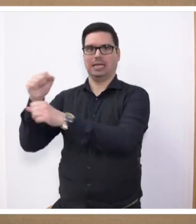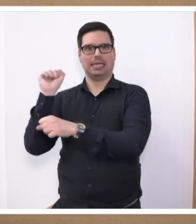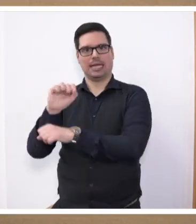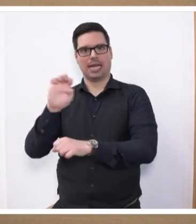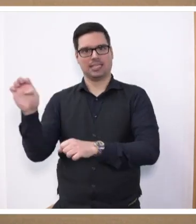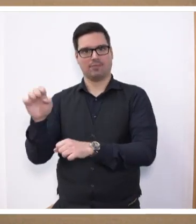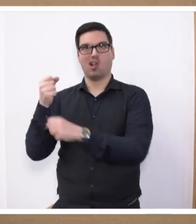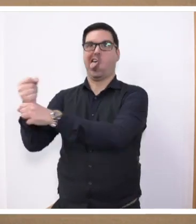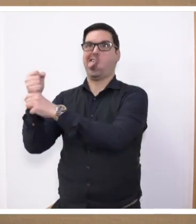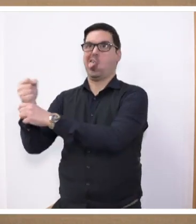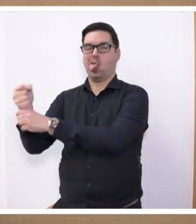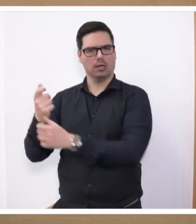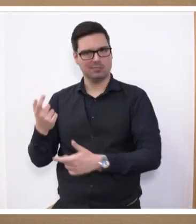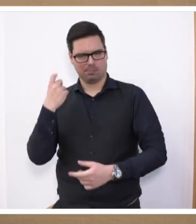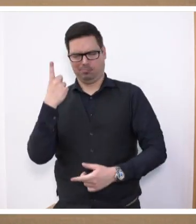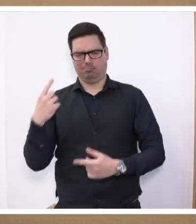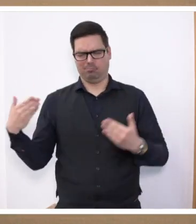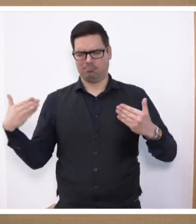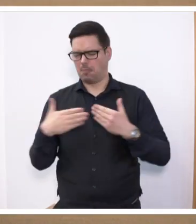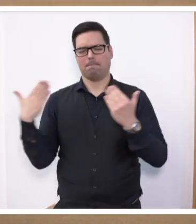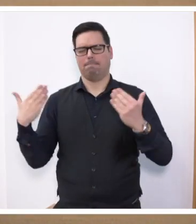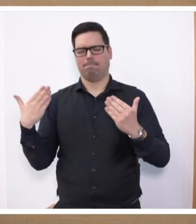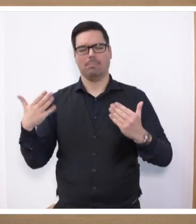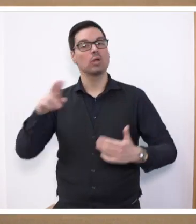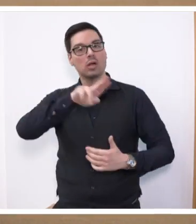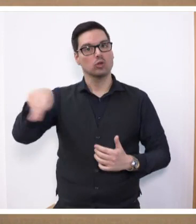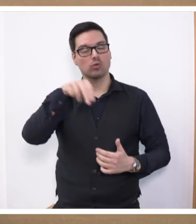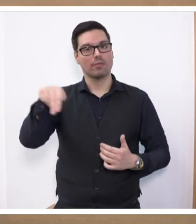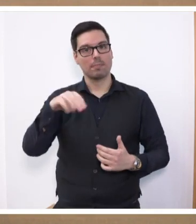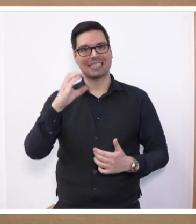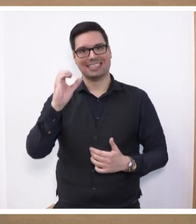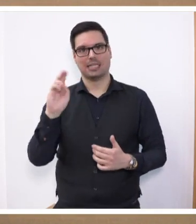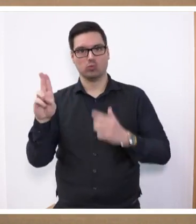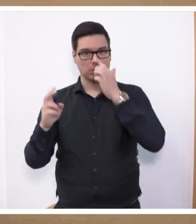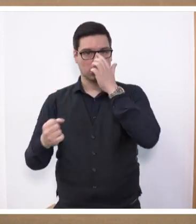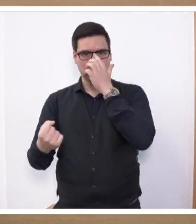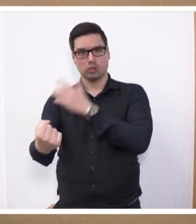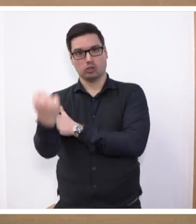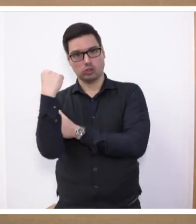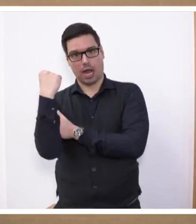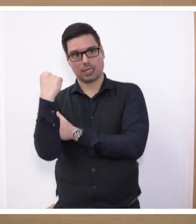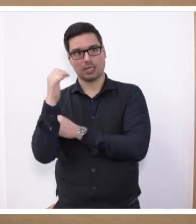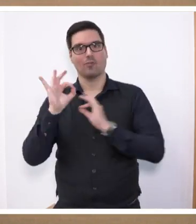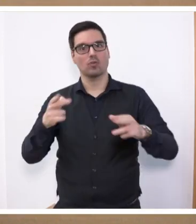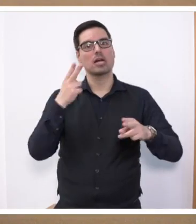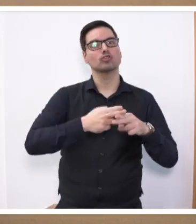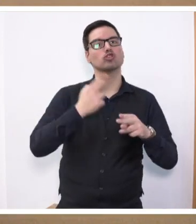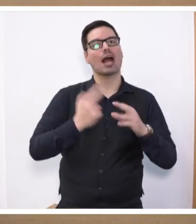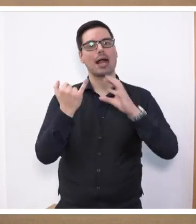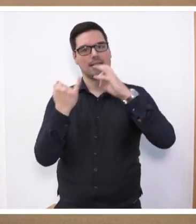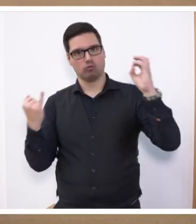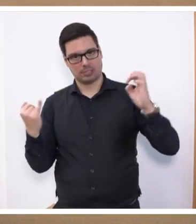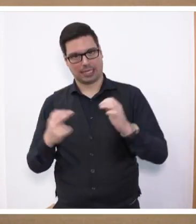Oder als sie noch im Novemberplenum als CDU sich stark gemacht haben für die Stahlindustrie im